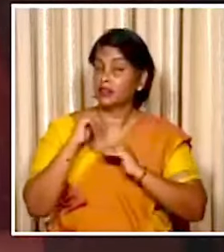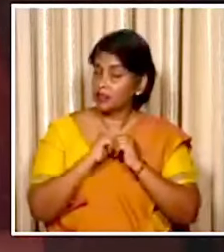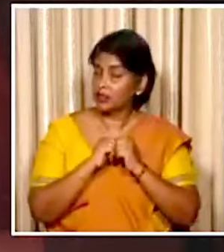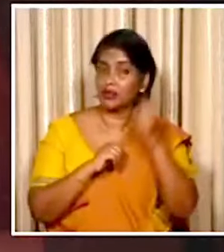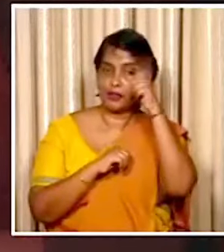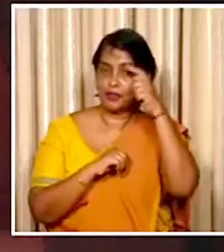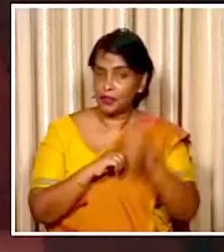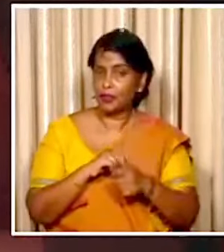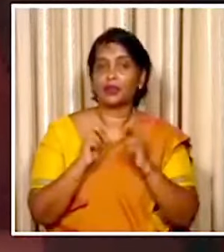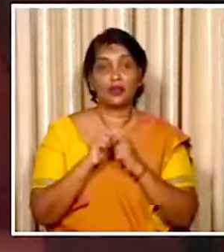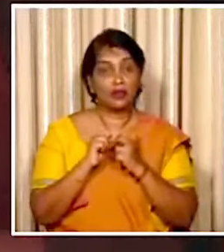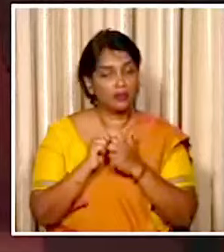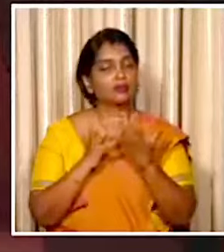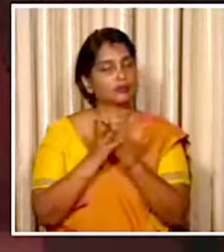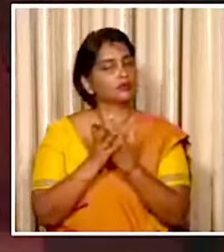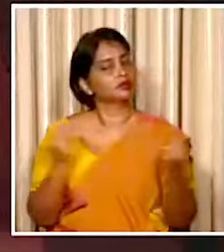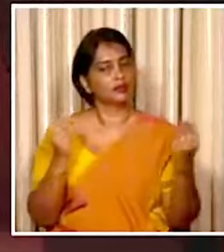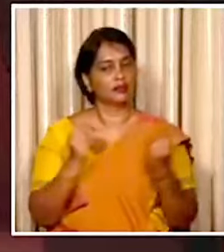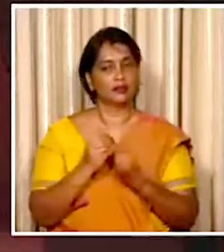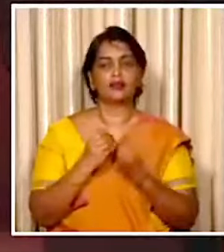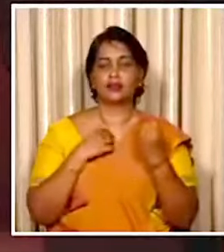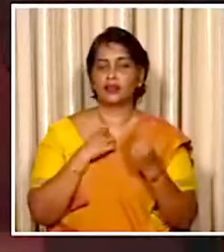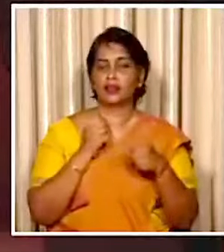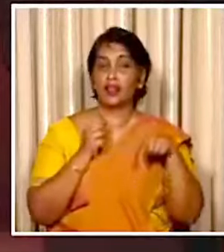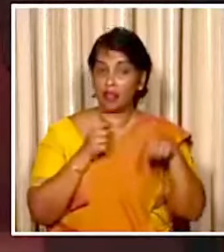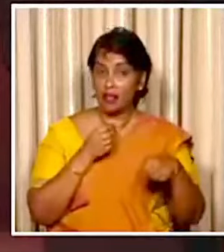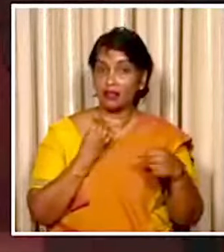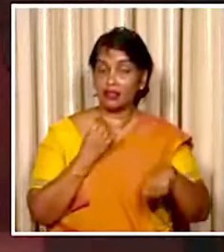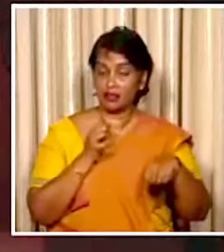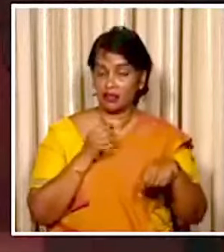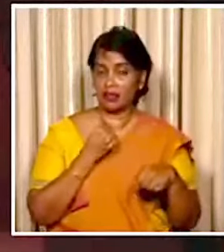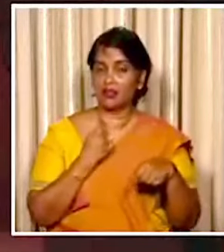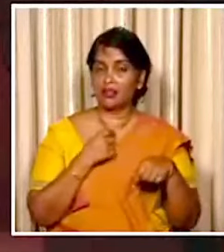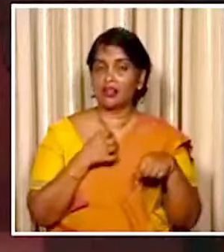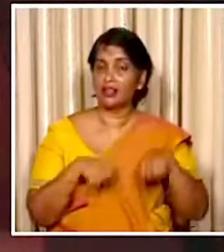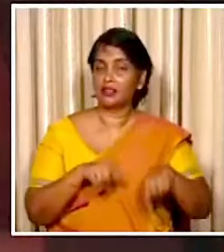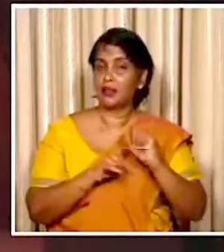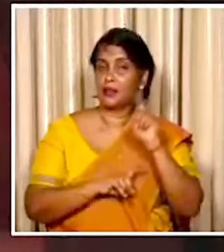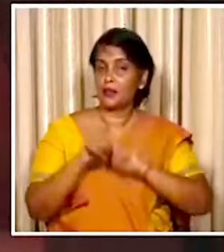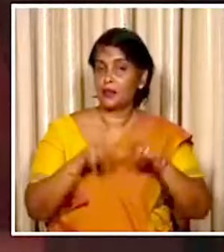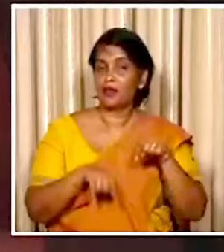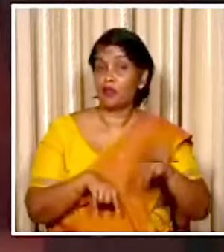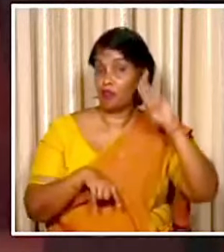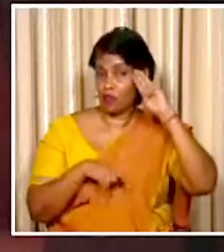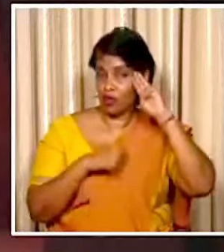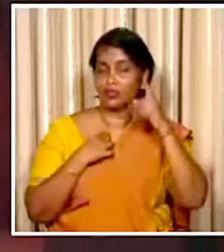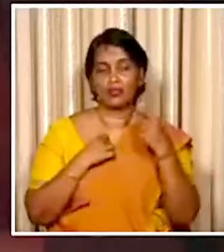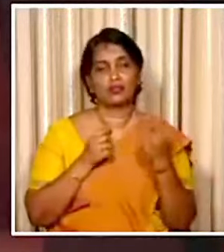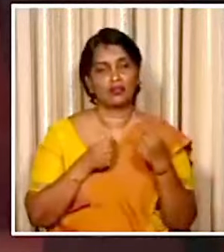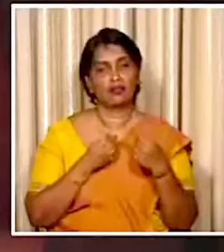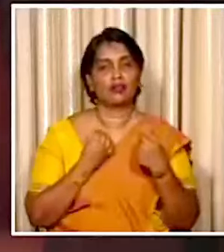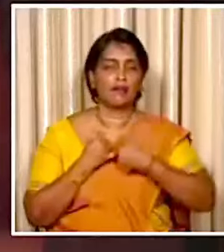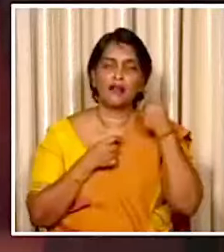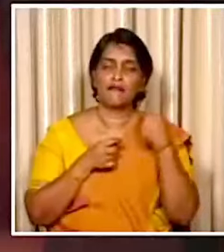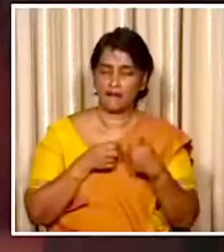වැටුප් විෂමතාවයට විසඳුම් ලබා දීමට අද දවසේ මේ මොහොතේ මේ පාර්ලිමේන්තුවේ ප්‍රතිඥාවක් ලබා දීම